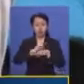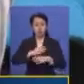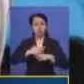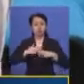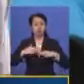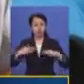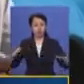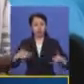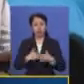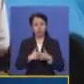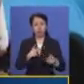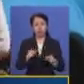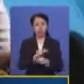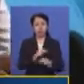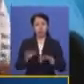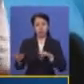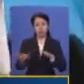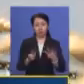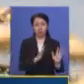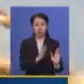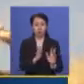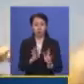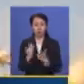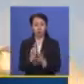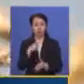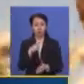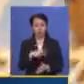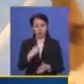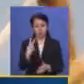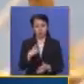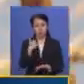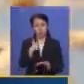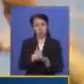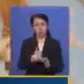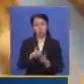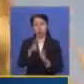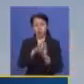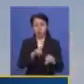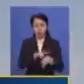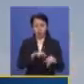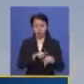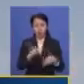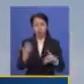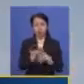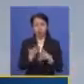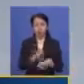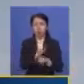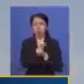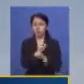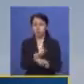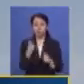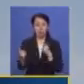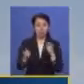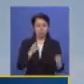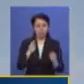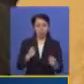широкомасштабное оперативно-профилактическое мероприятие «Урожай-2020». Главная задача полицейских – помочь аграриям обеспечить сохранность зерна,